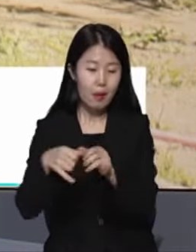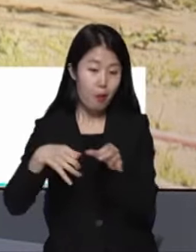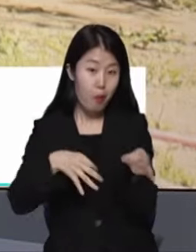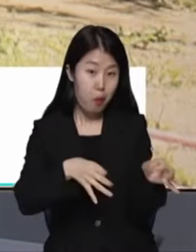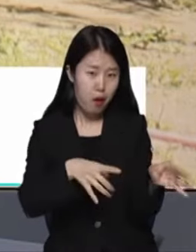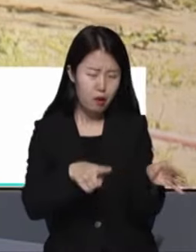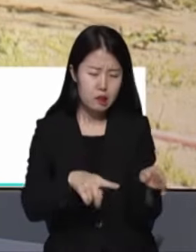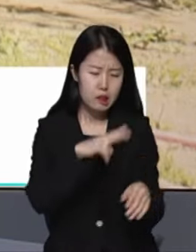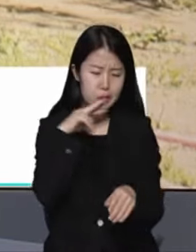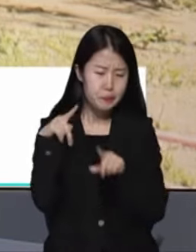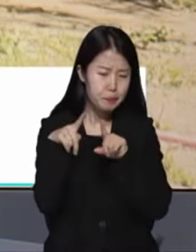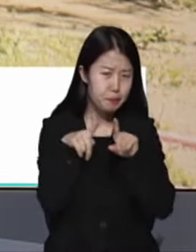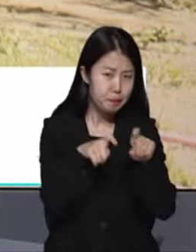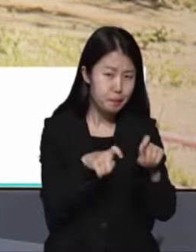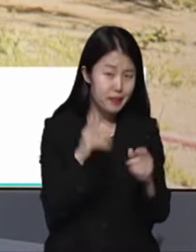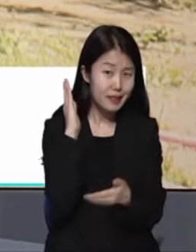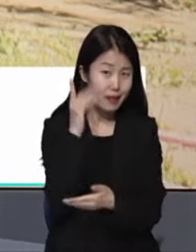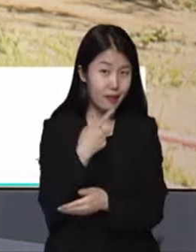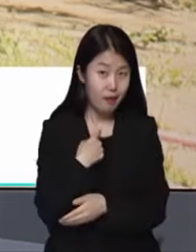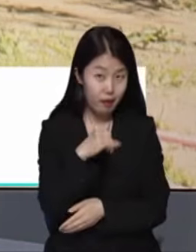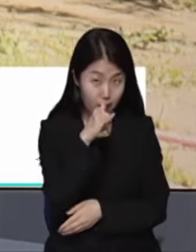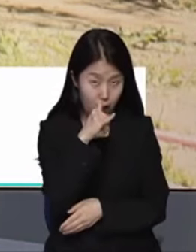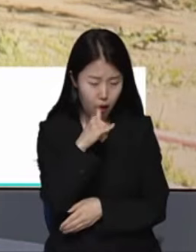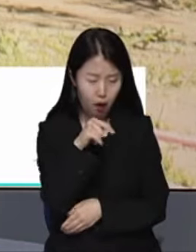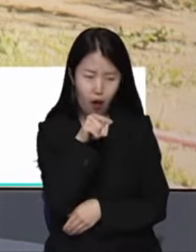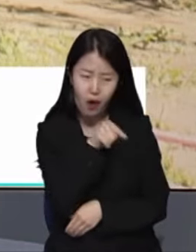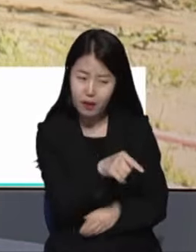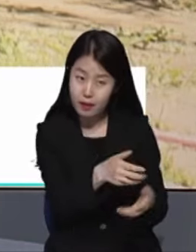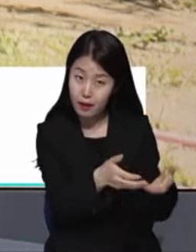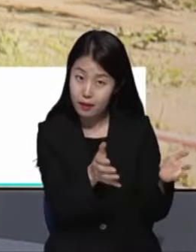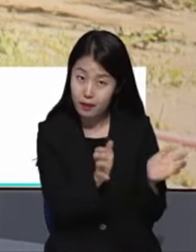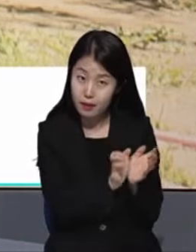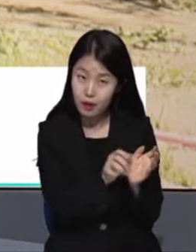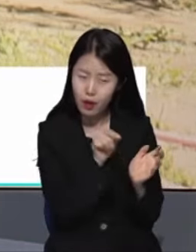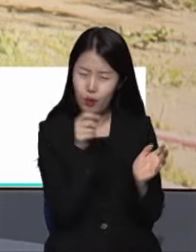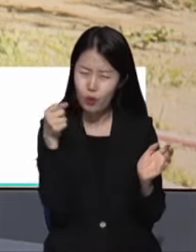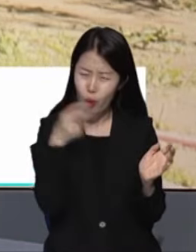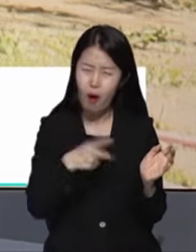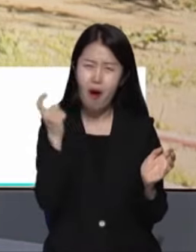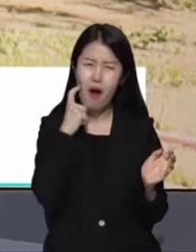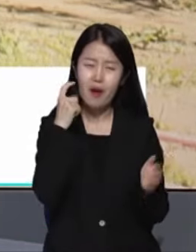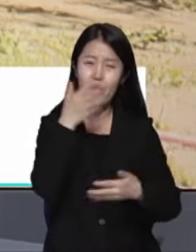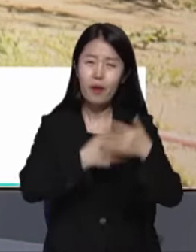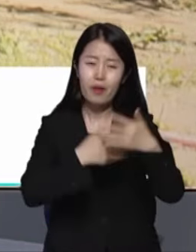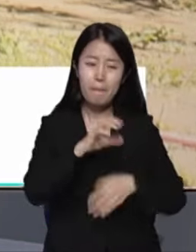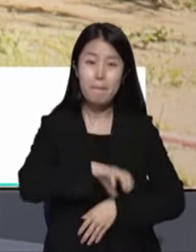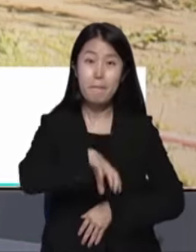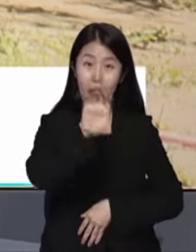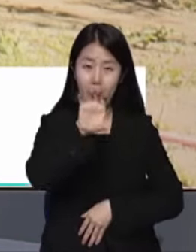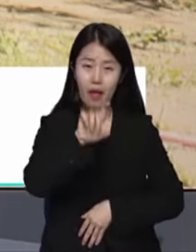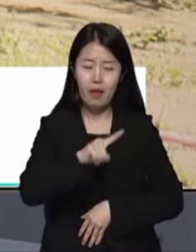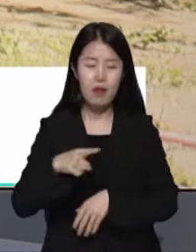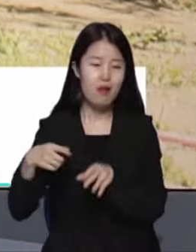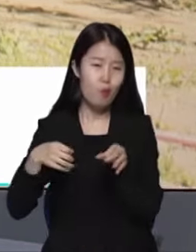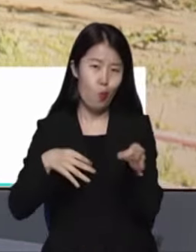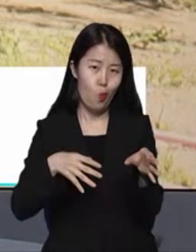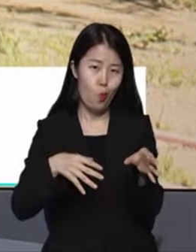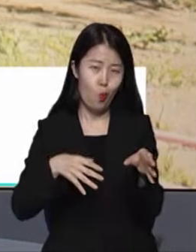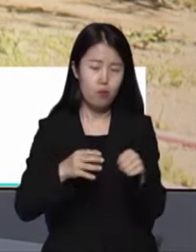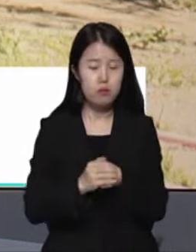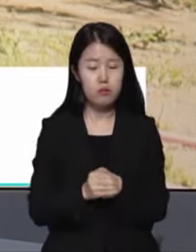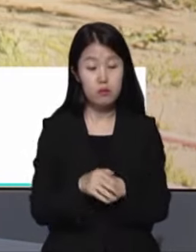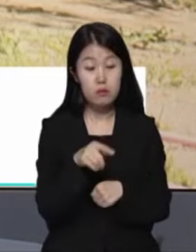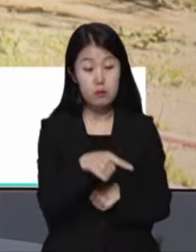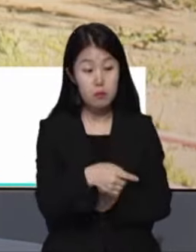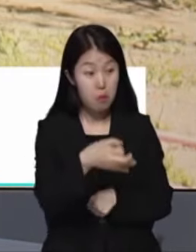전해드렸습니다. 이 단체가 SNS에 또 다른 허위 영상을 올려 후원을 받았다는 의혹이 나왔는데요. 심지어 인기